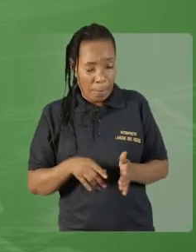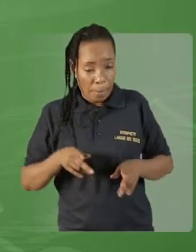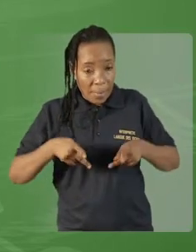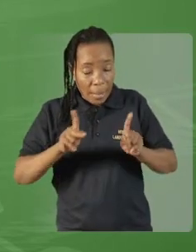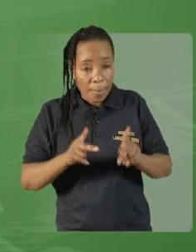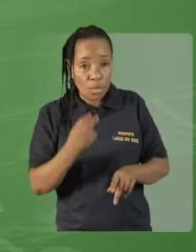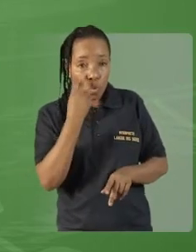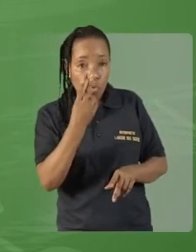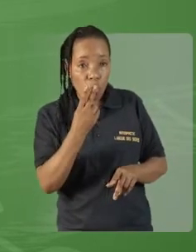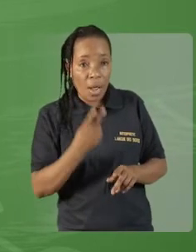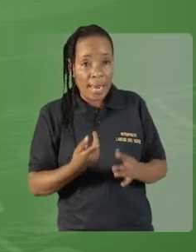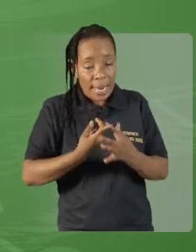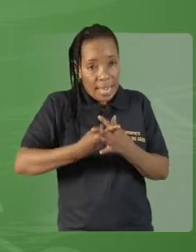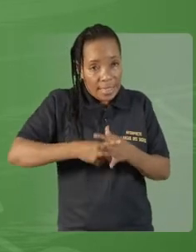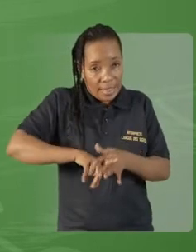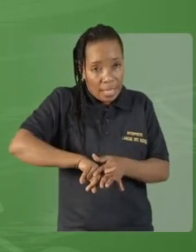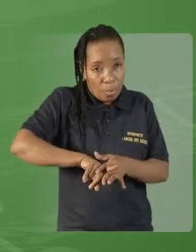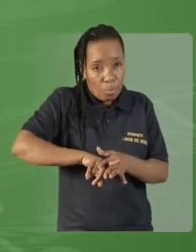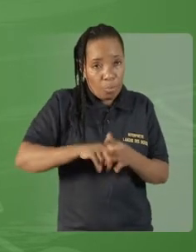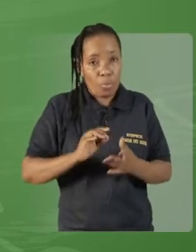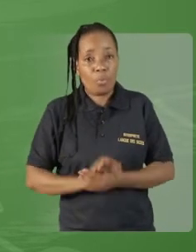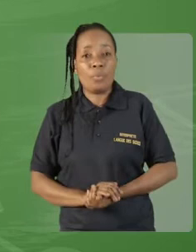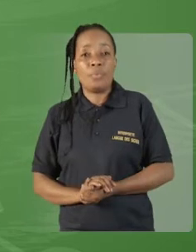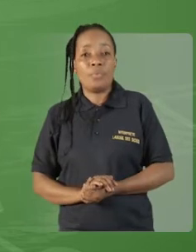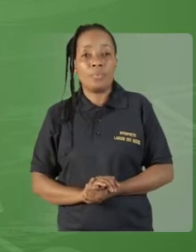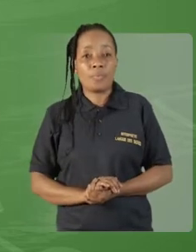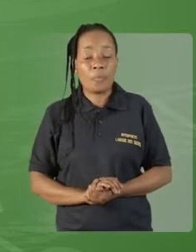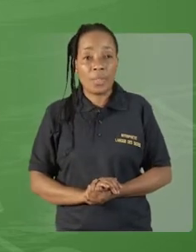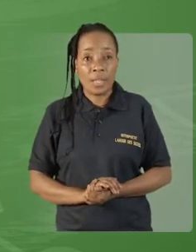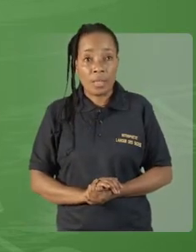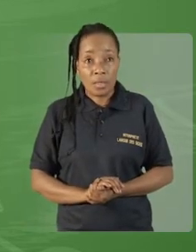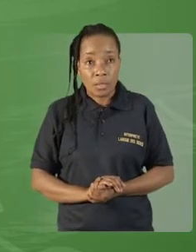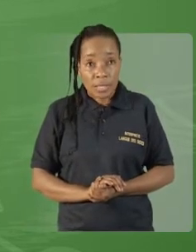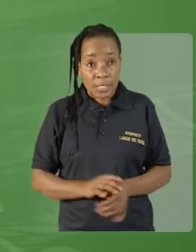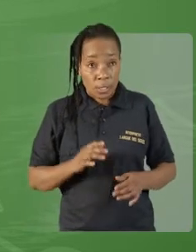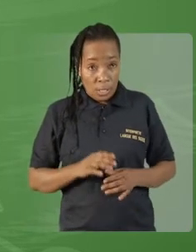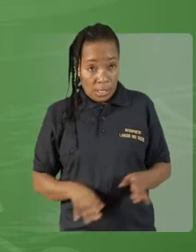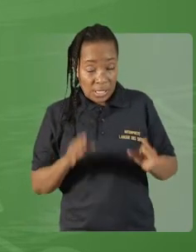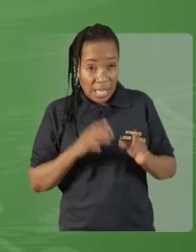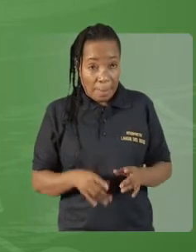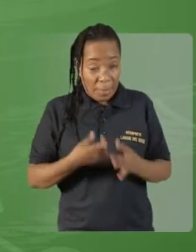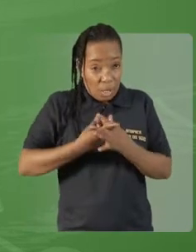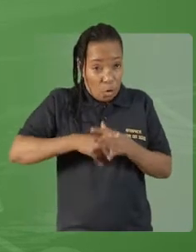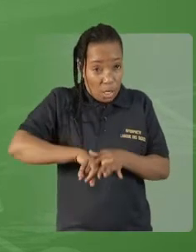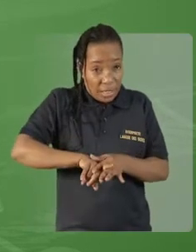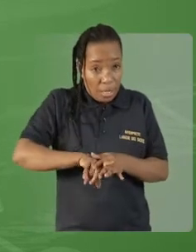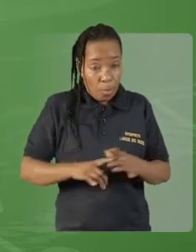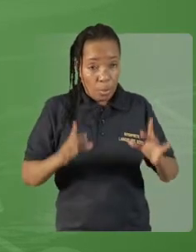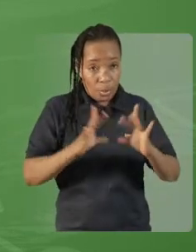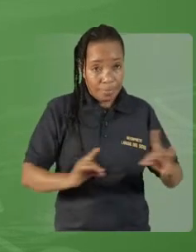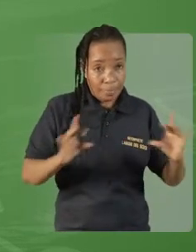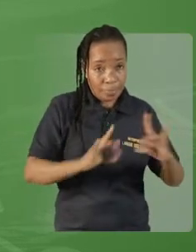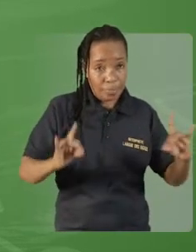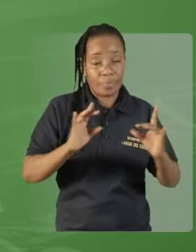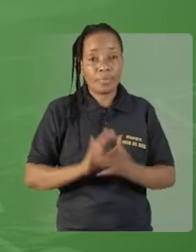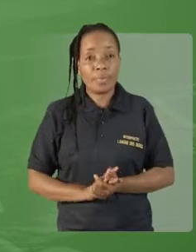logos dans son œuvre Mythe et société. Autrement dit, le mythe est